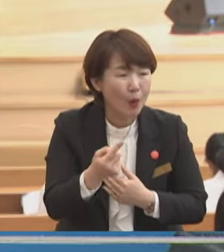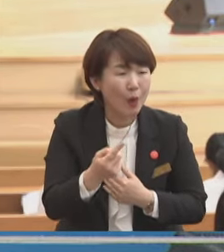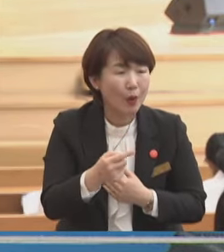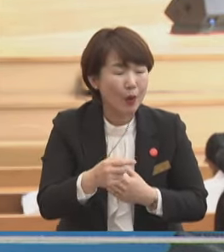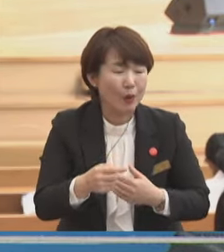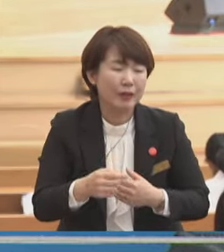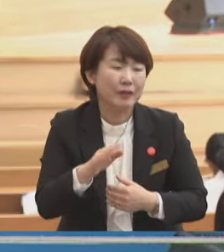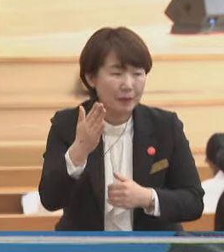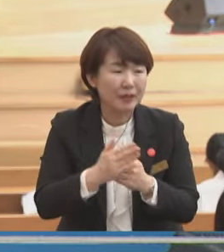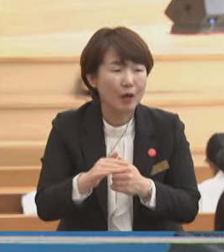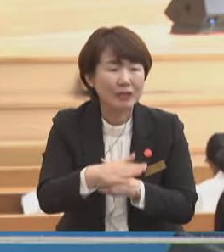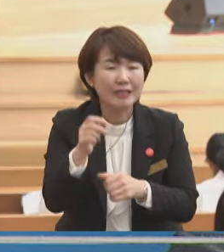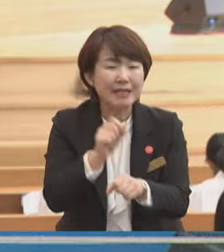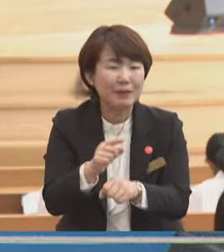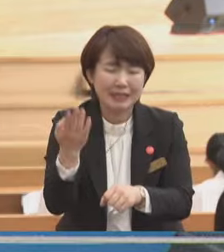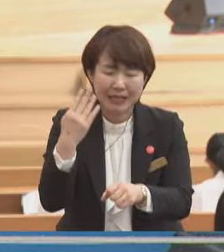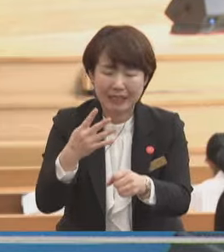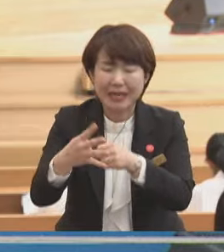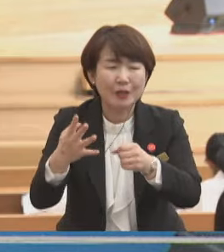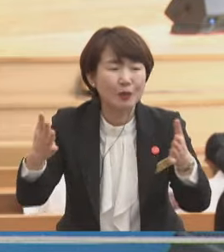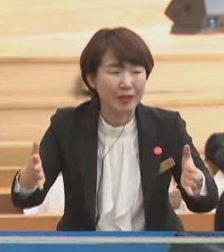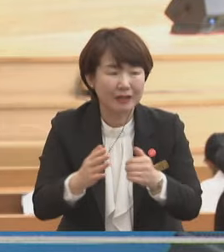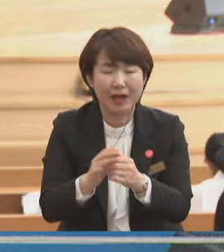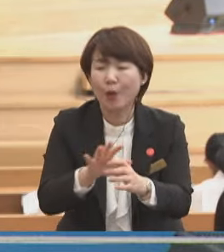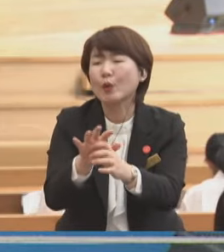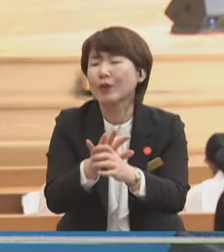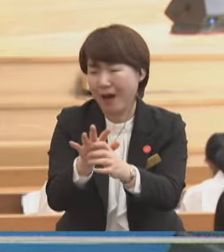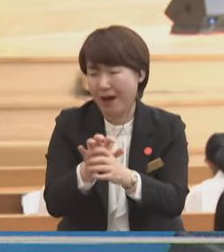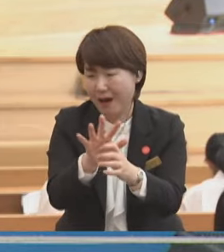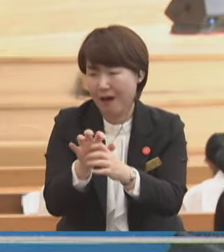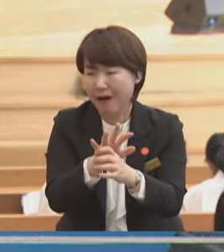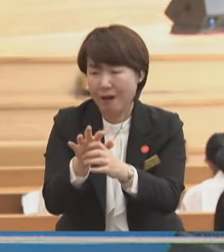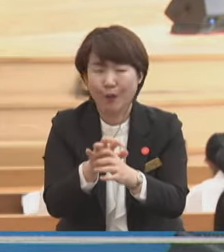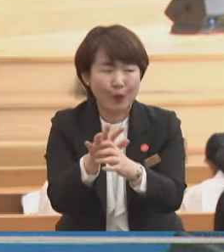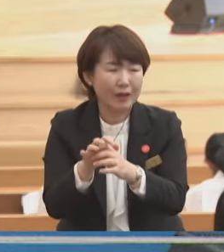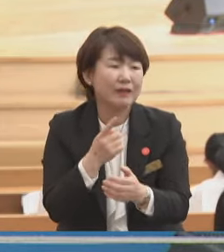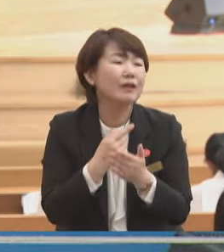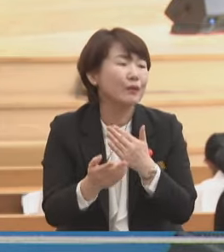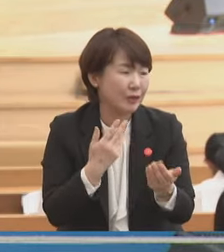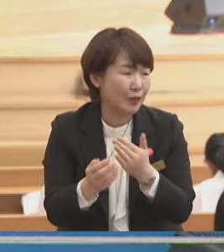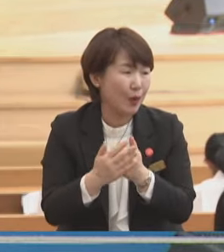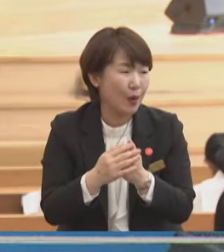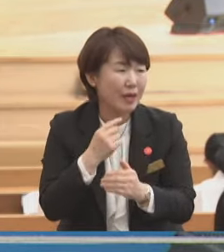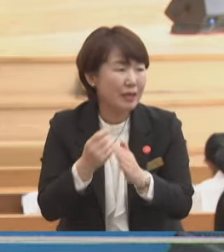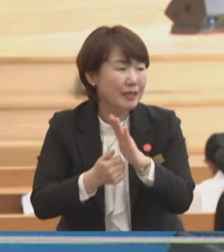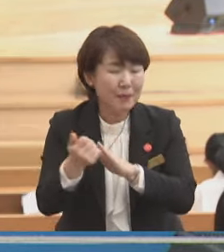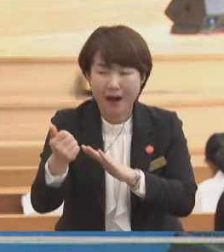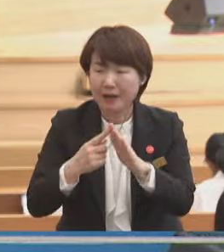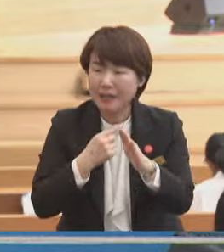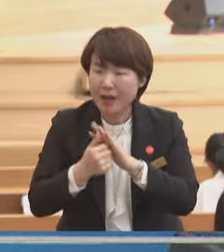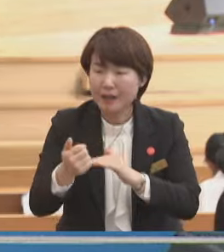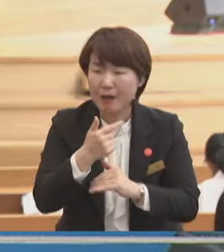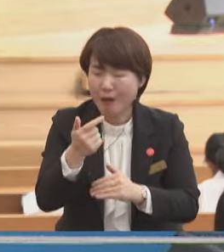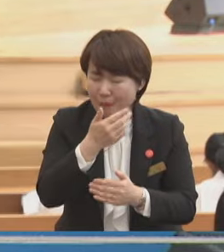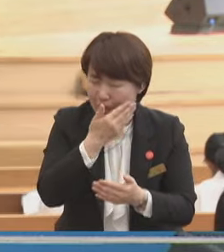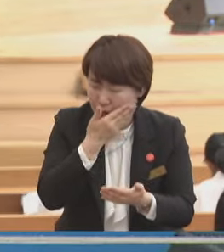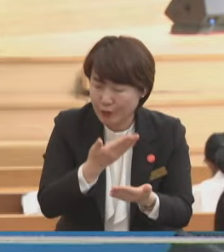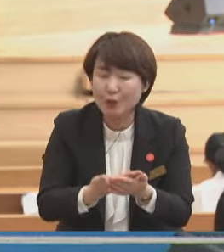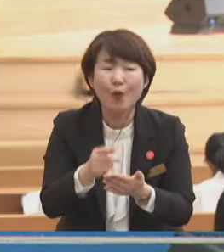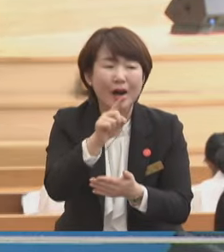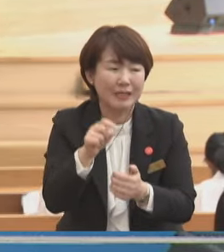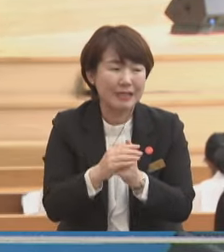3년 4년에 있었어요 그죠 희망이 얼마나 면역에 중요한지 우리 삶에 얼마나